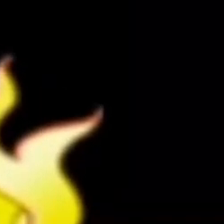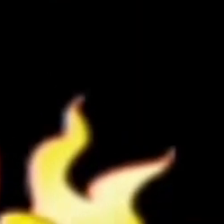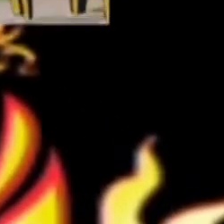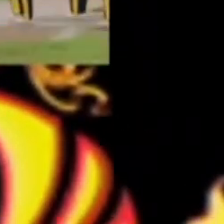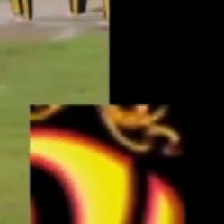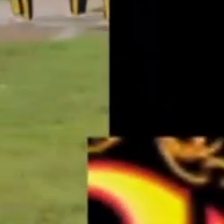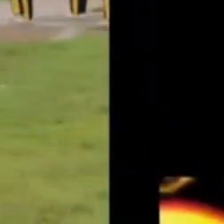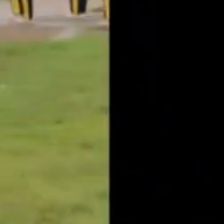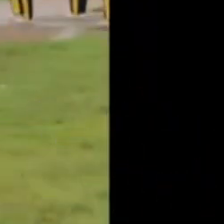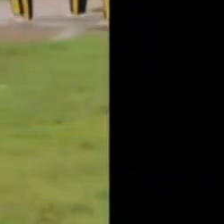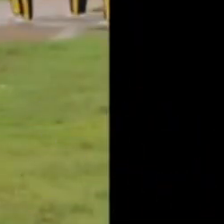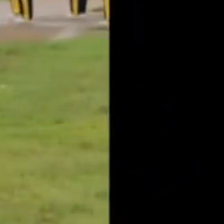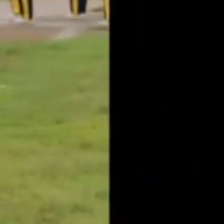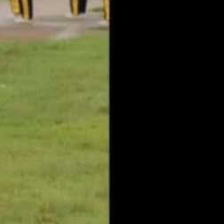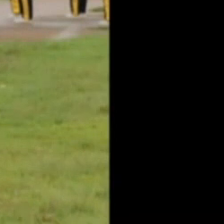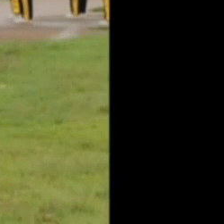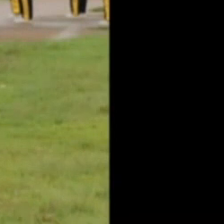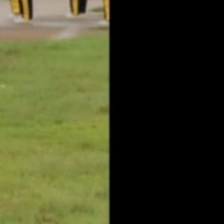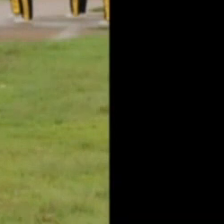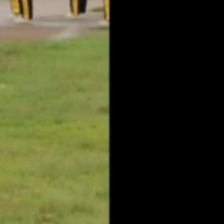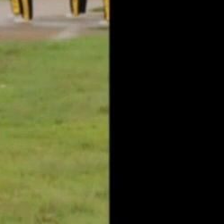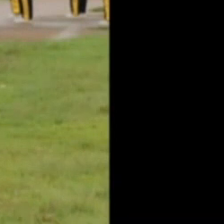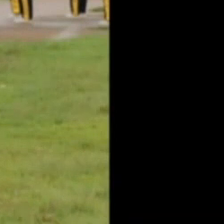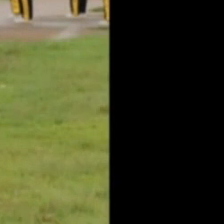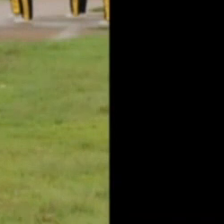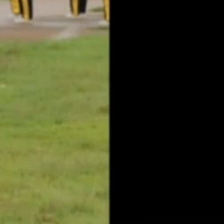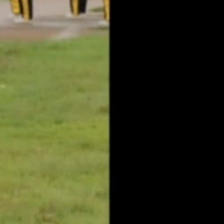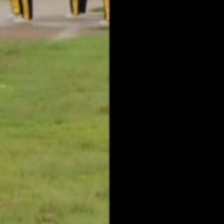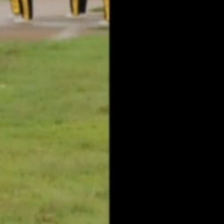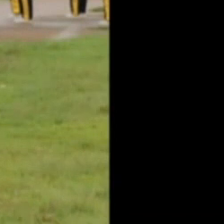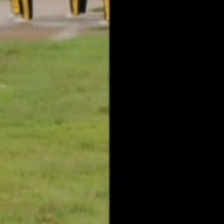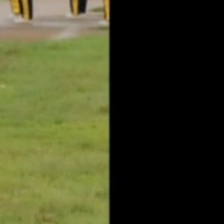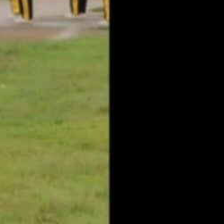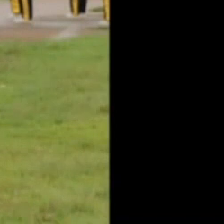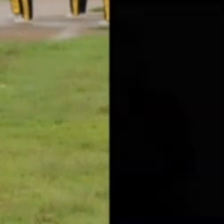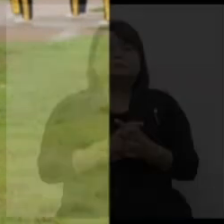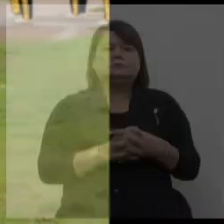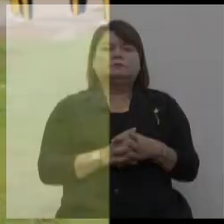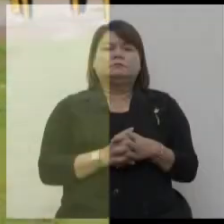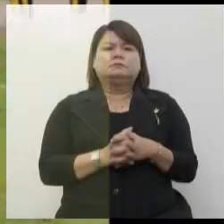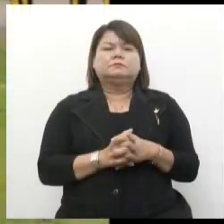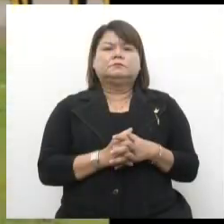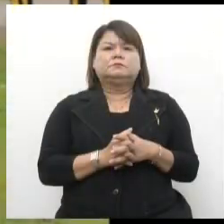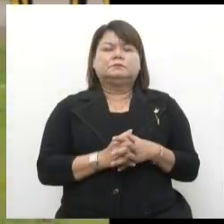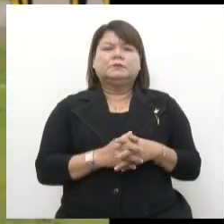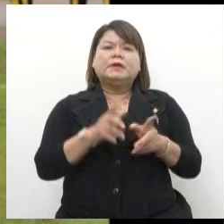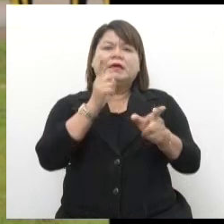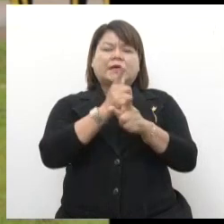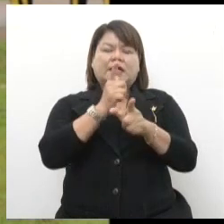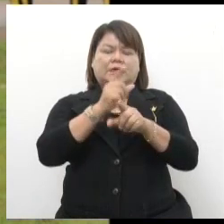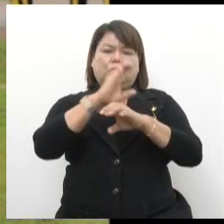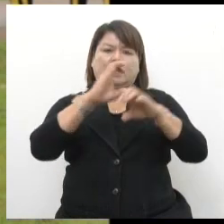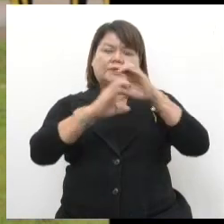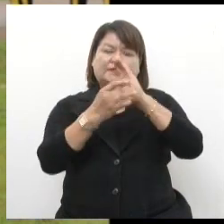สวัสดีค่ะโรงงานทักษะอาชีพโคกหนองนาสืบสานงานพระราชดำริการเลี้ยงไก่พื้นเมือง